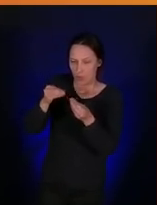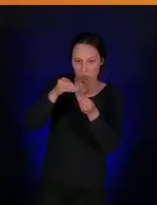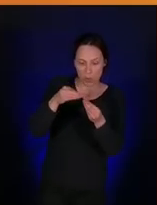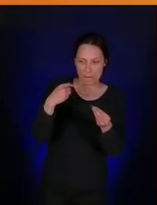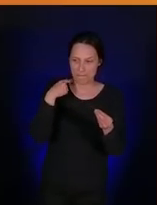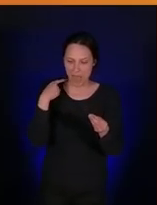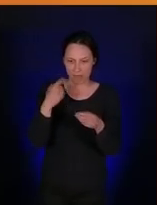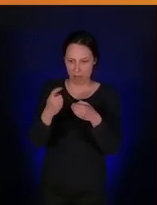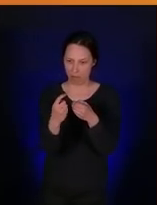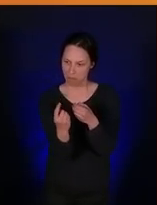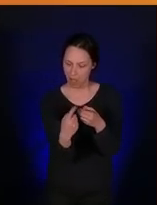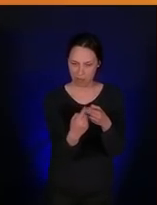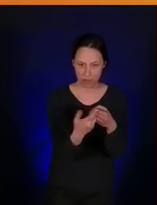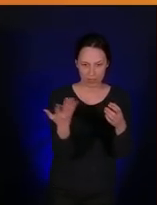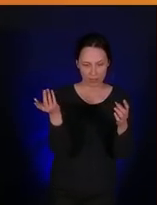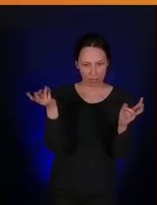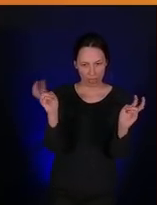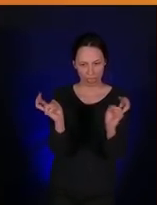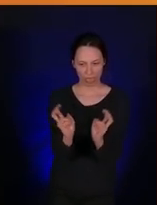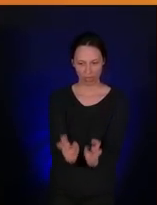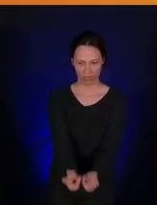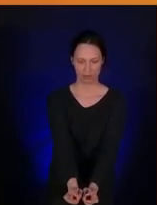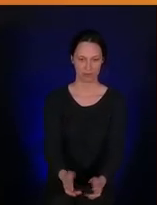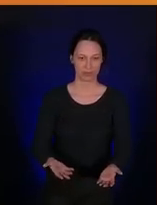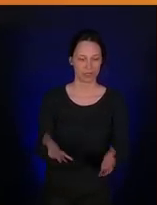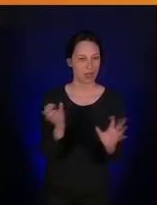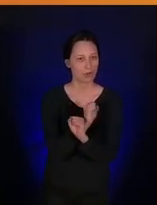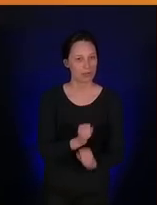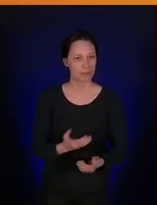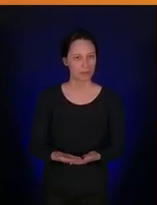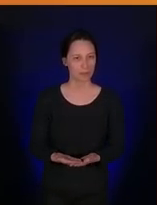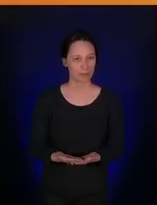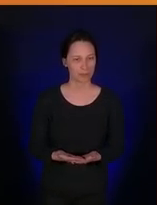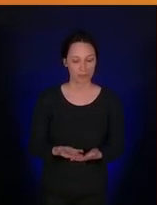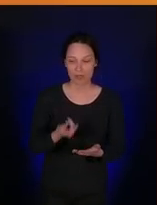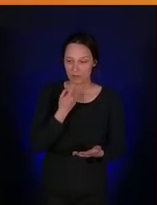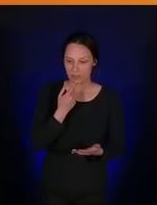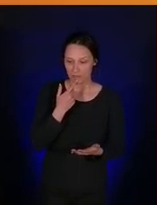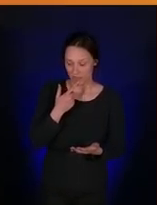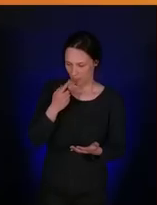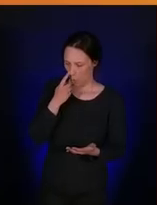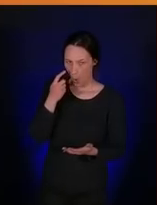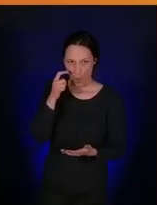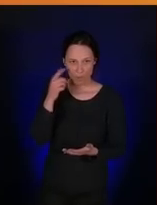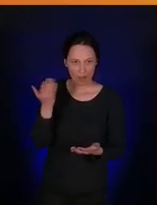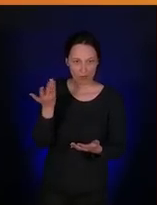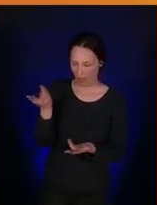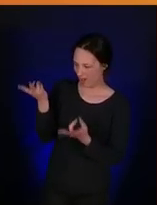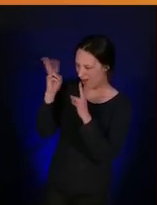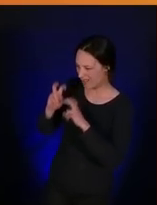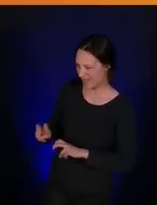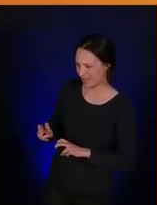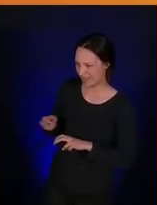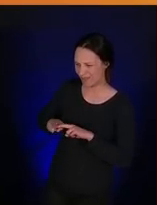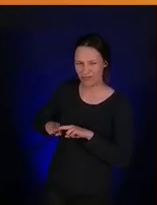nous n'avons même pas atteint 50% des voix perdues depuis le précédent congrès. L'absence d'analyse sur la perte de notre place de